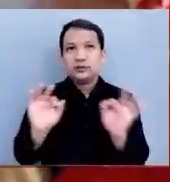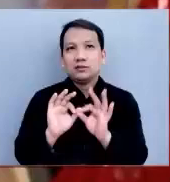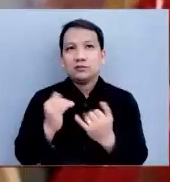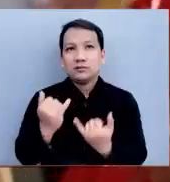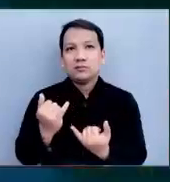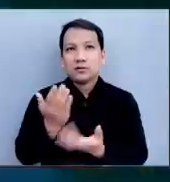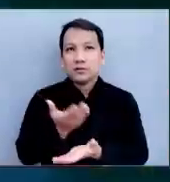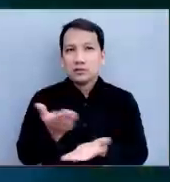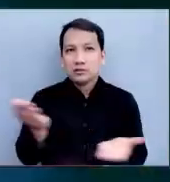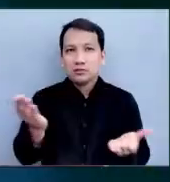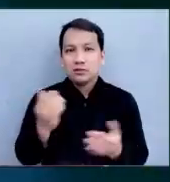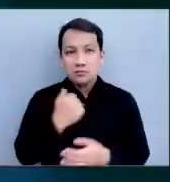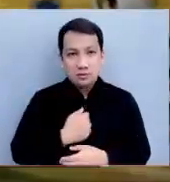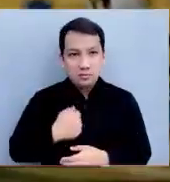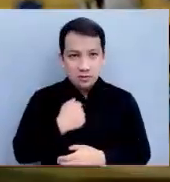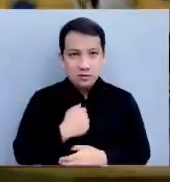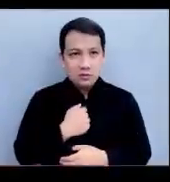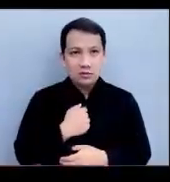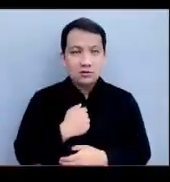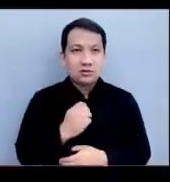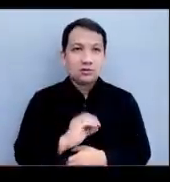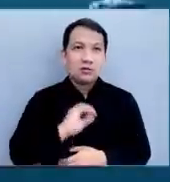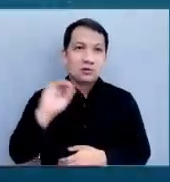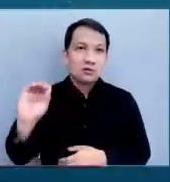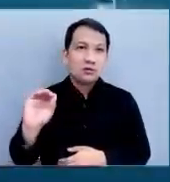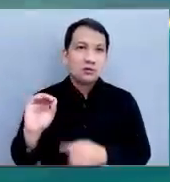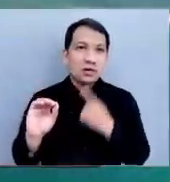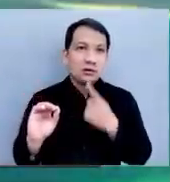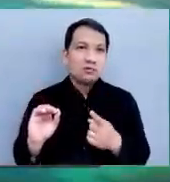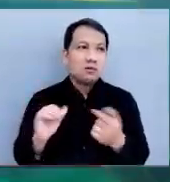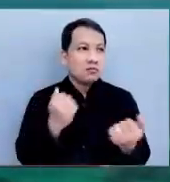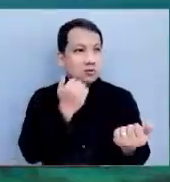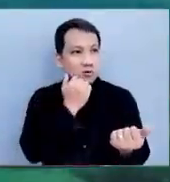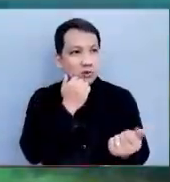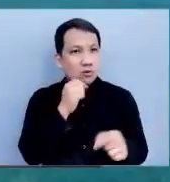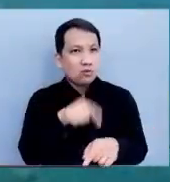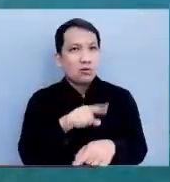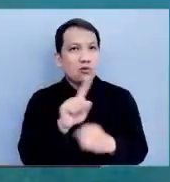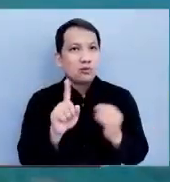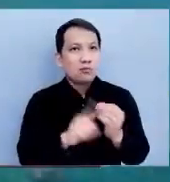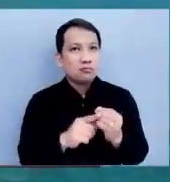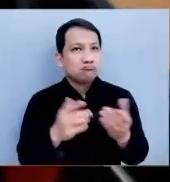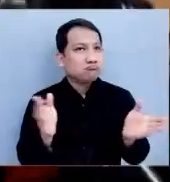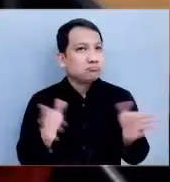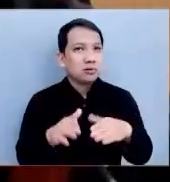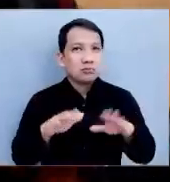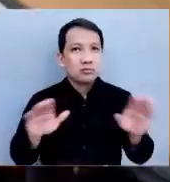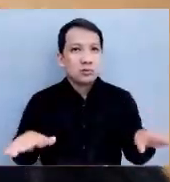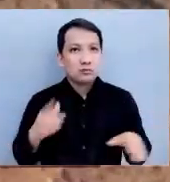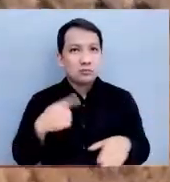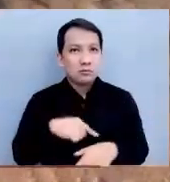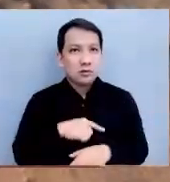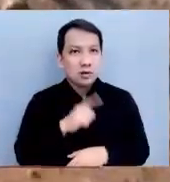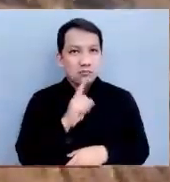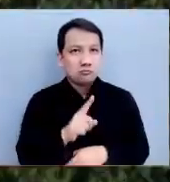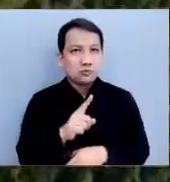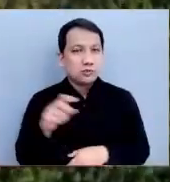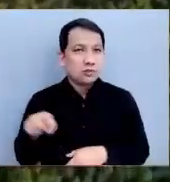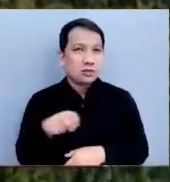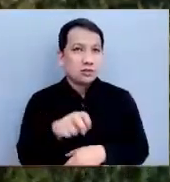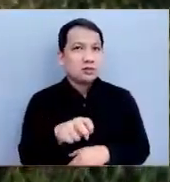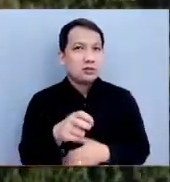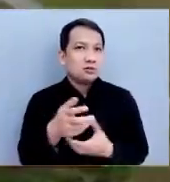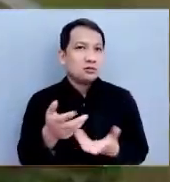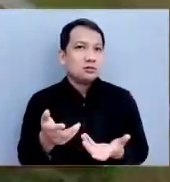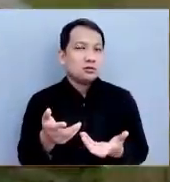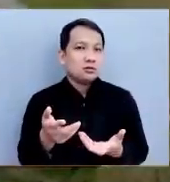eh, mag-apologize, own up to it, and say ng kamali yung mga maliliit na bata doon sa mga ng travel agency, ng